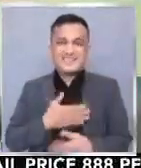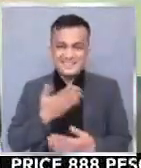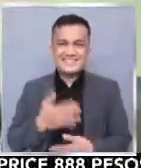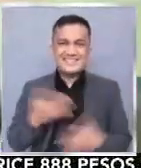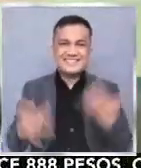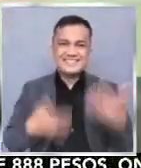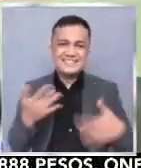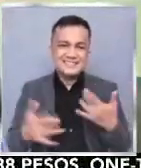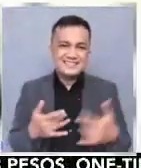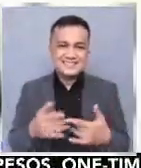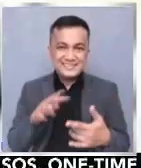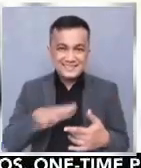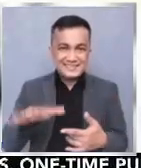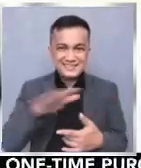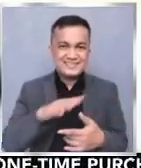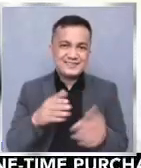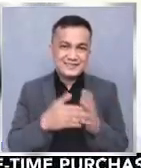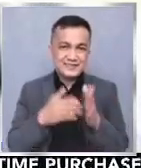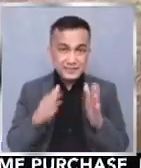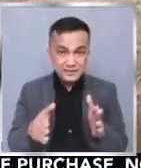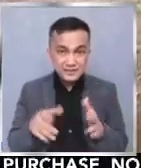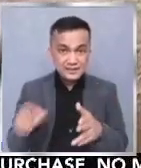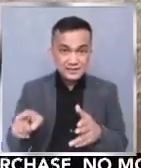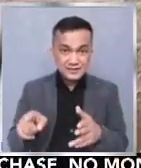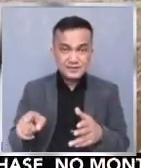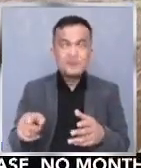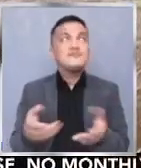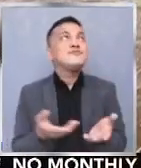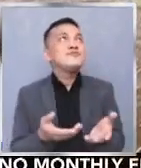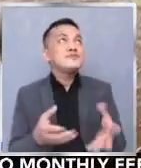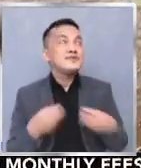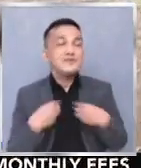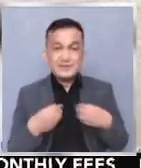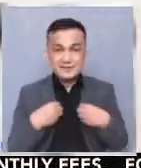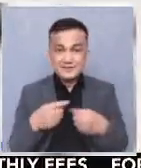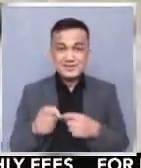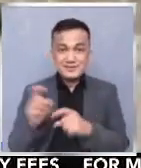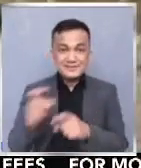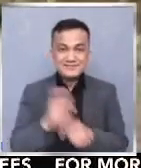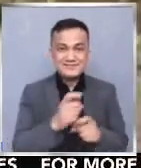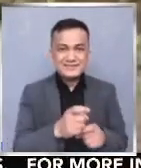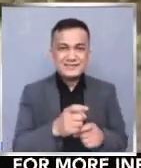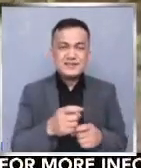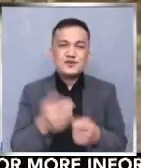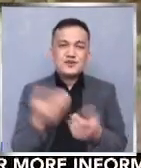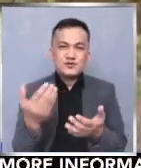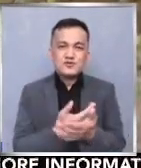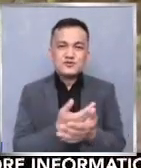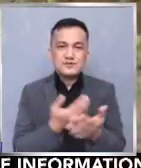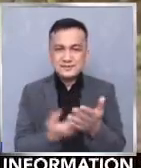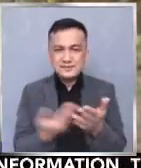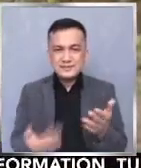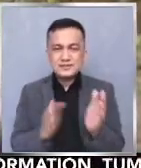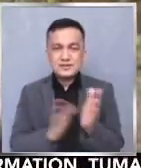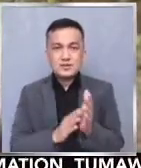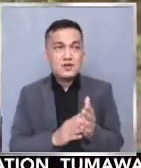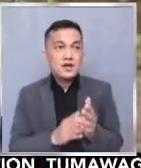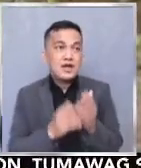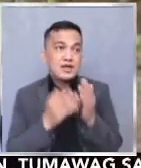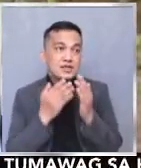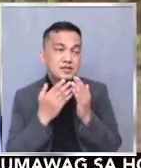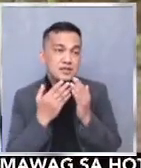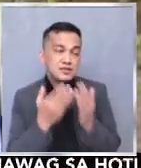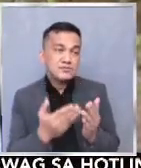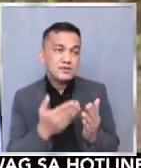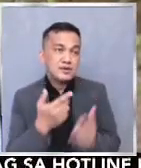mga estudyante habang tinatanggap ang bagong mga gamit pang eskwela. Salamat po sa